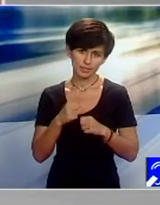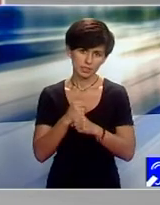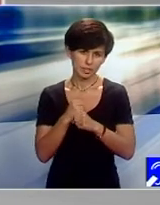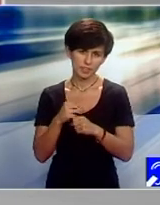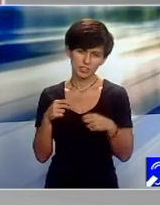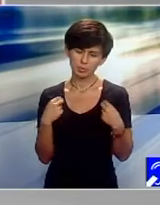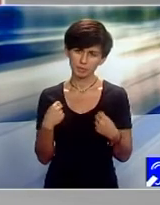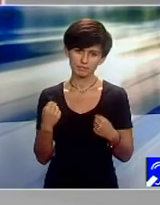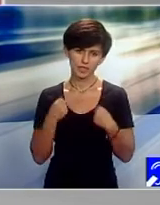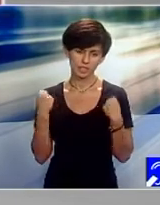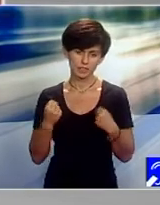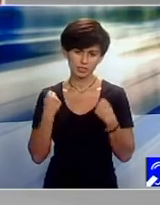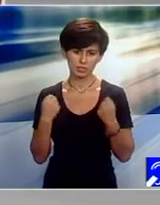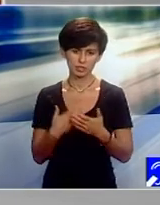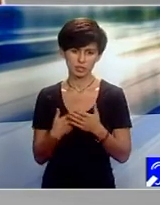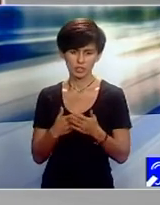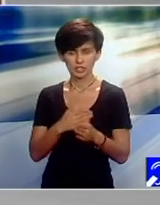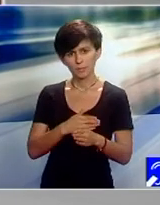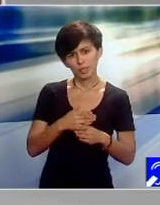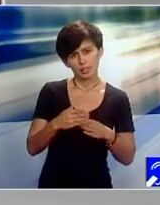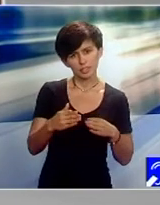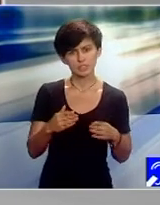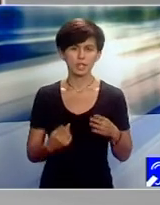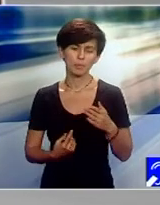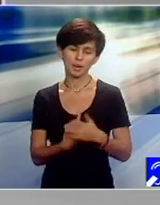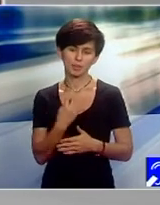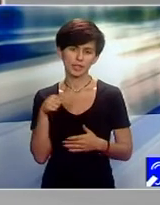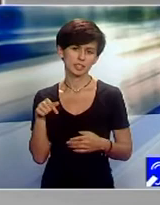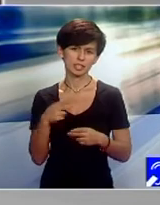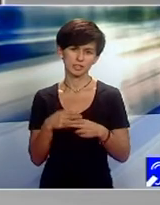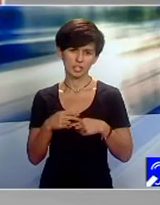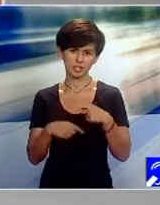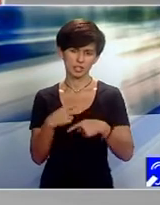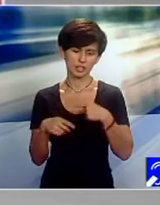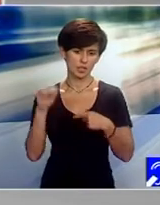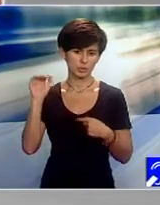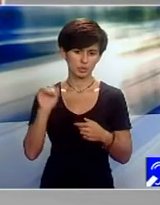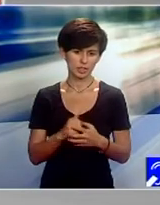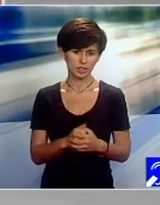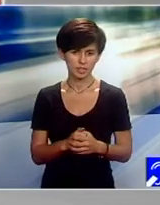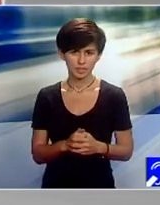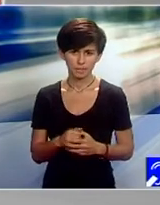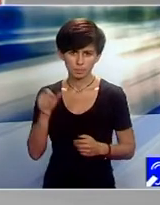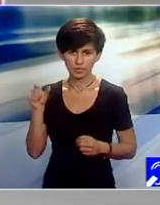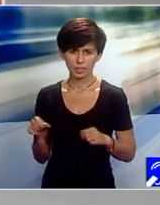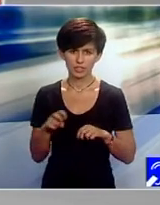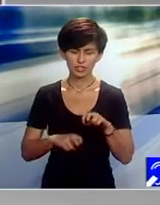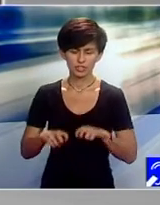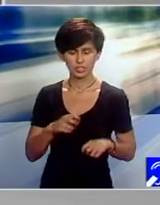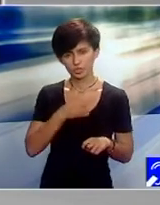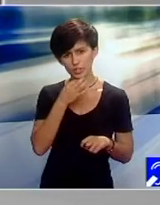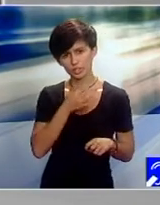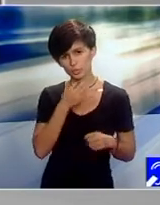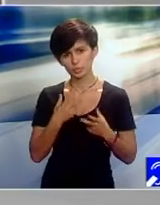întârziem, să spunem, apariția unei astfel de boli. Da, cercetătorii merg pe mai multe paliere cu ce am putea face pentru